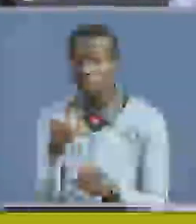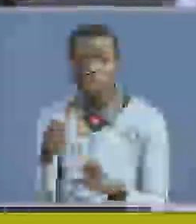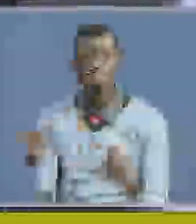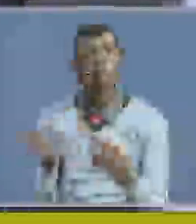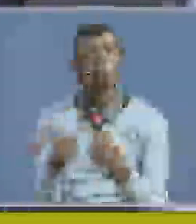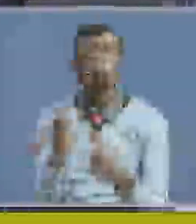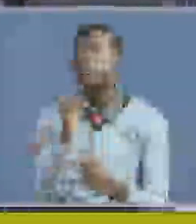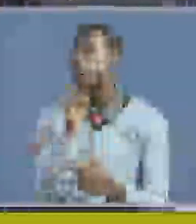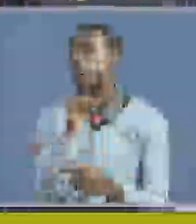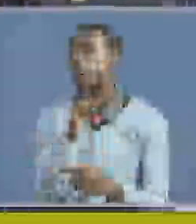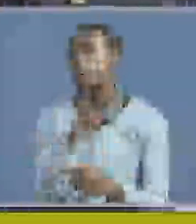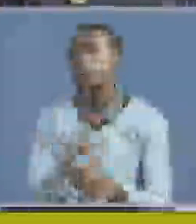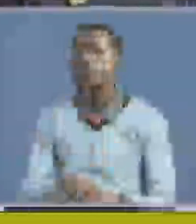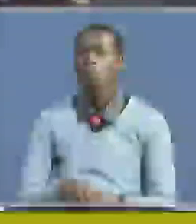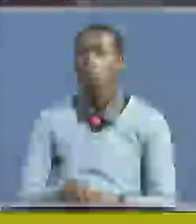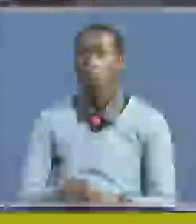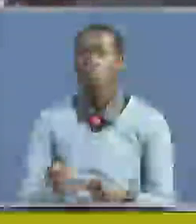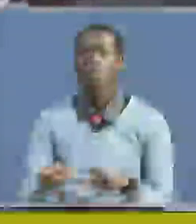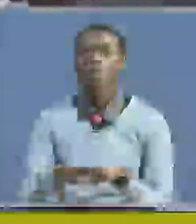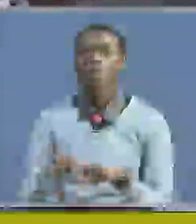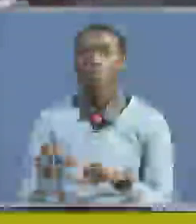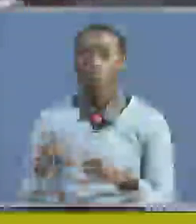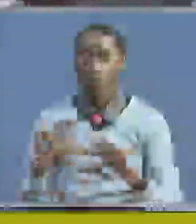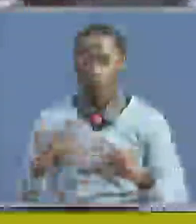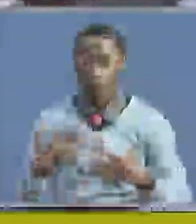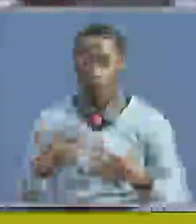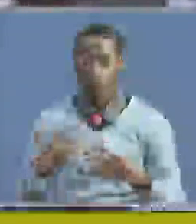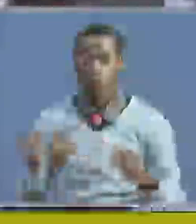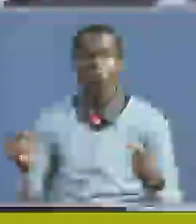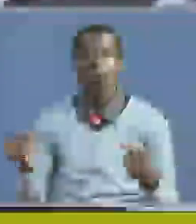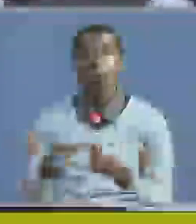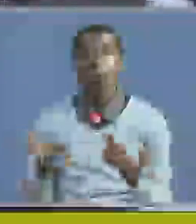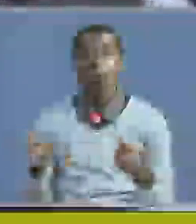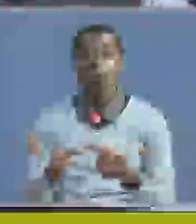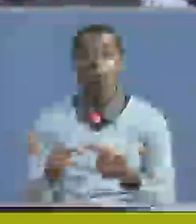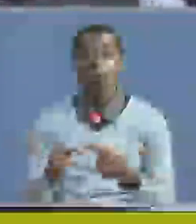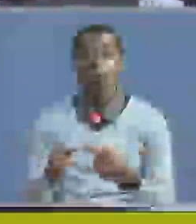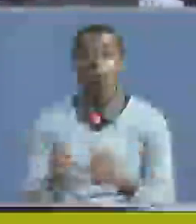ikome. Na ile watu ambaye anapiganisha watu, hatua ichukuliwe.